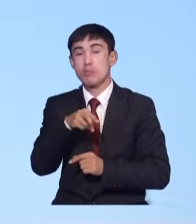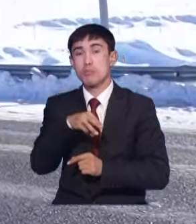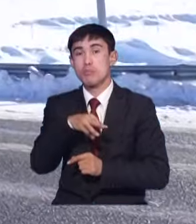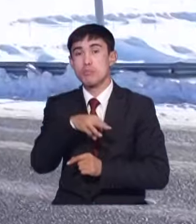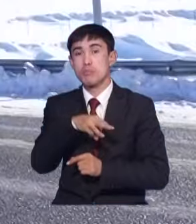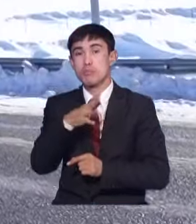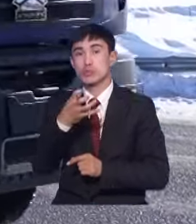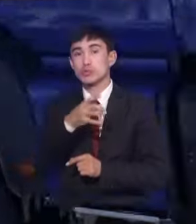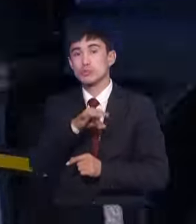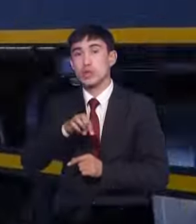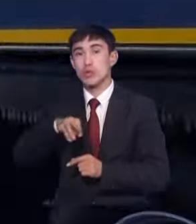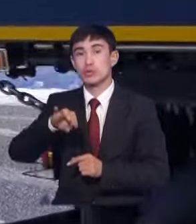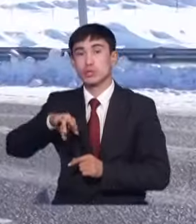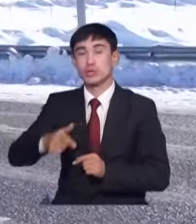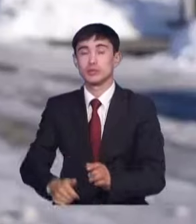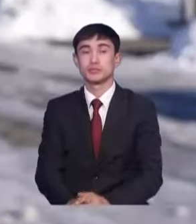миллиарда